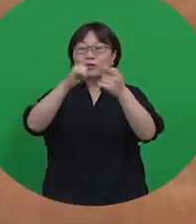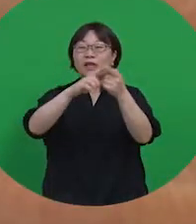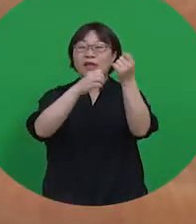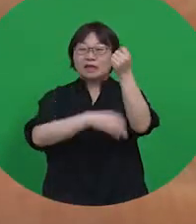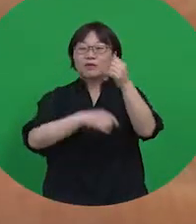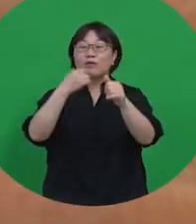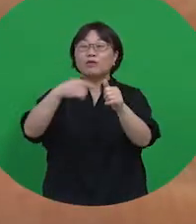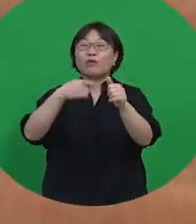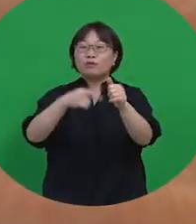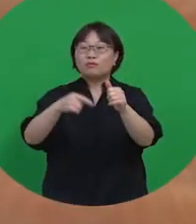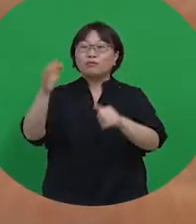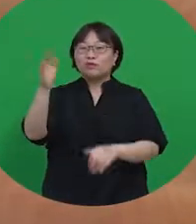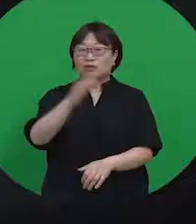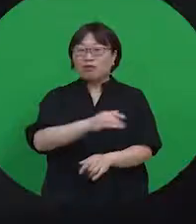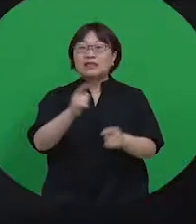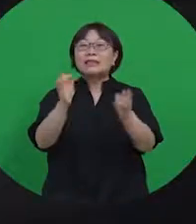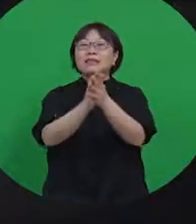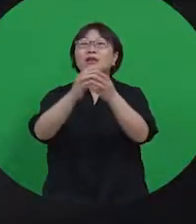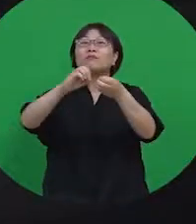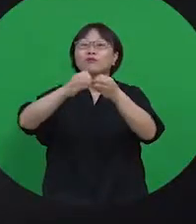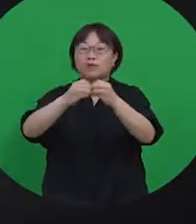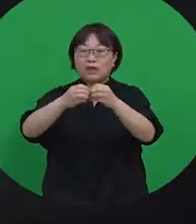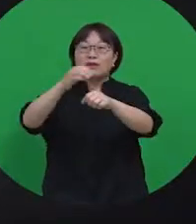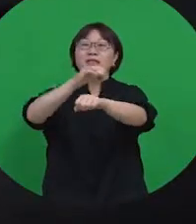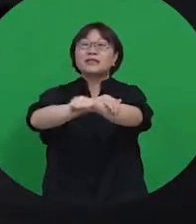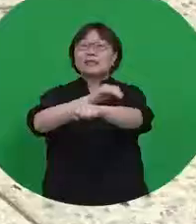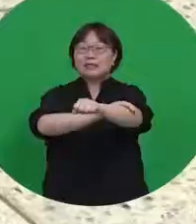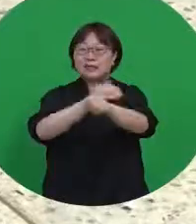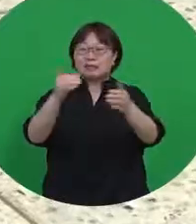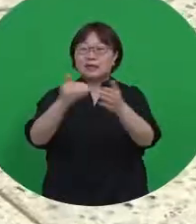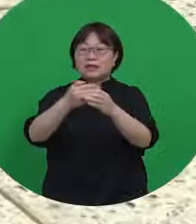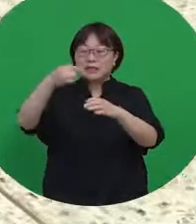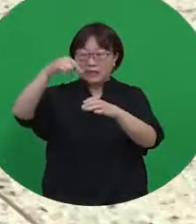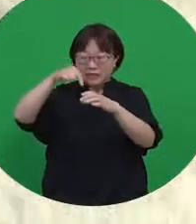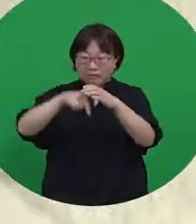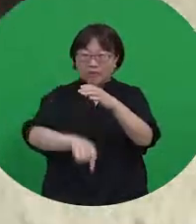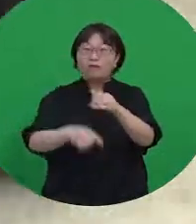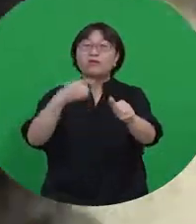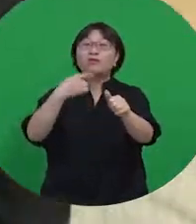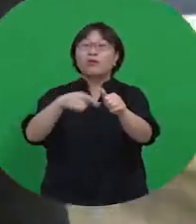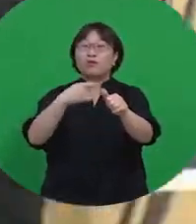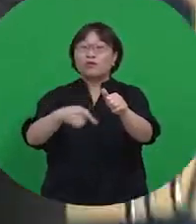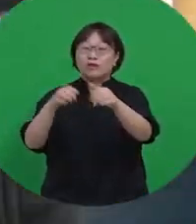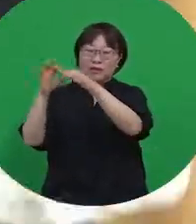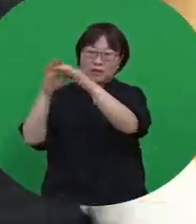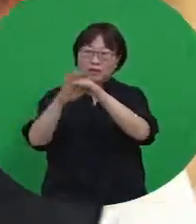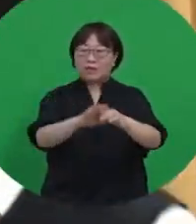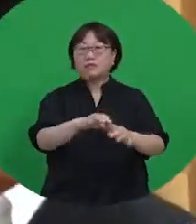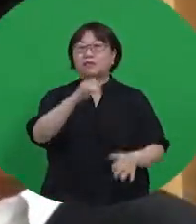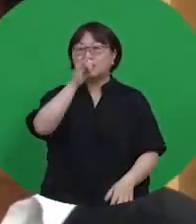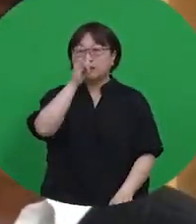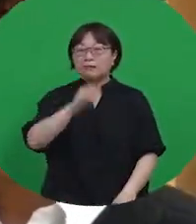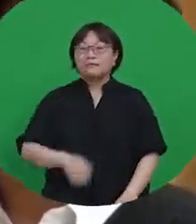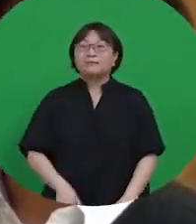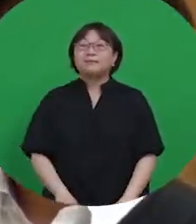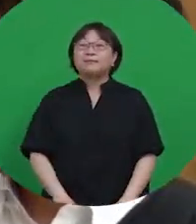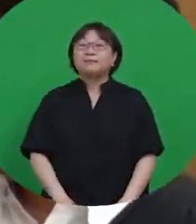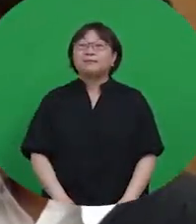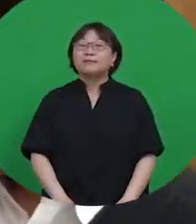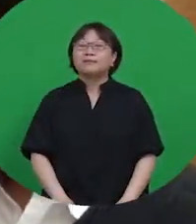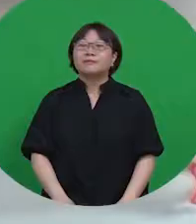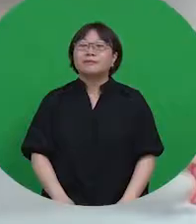드론에 대한 이해를 도울 교육부터 직접 조립을 해보고 실습을 진행하며 심층적으로 배울 수 있는 시간까지